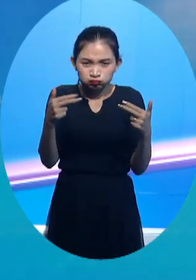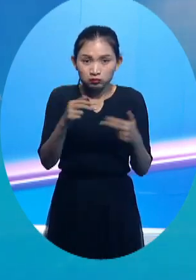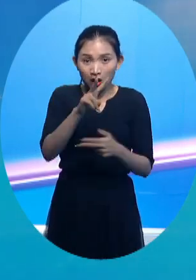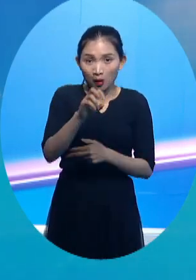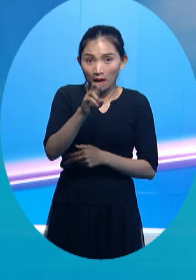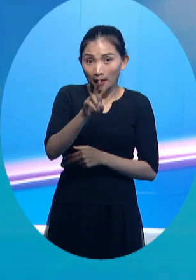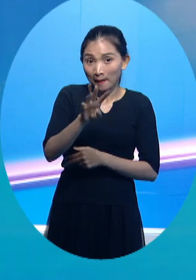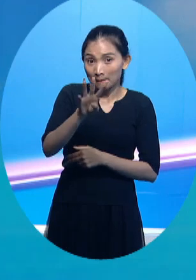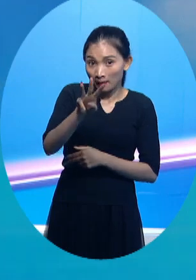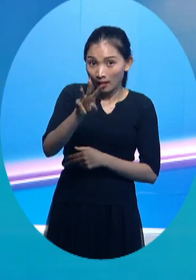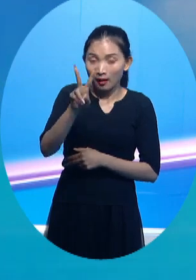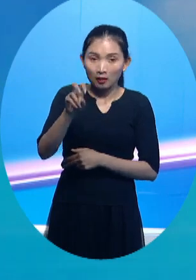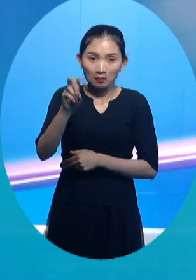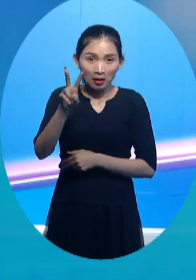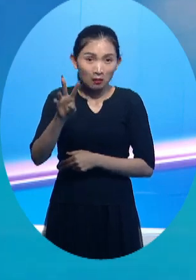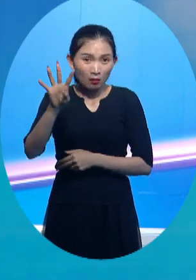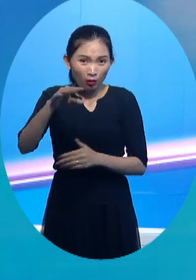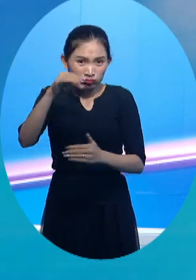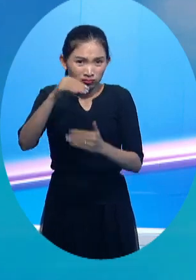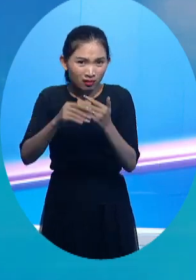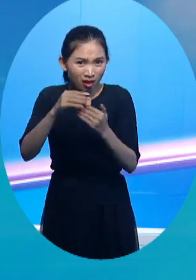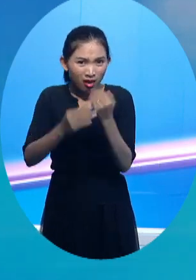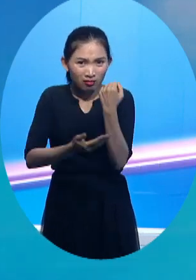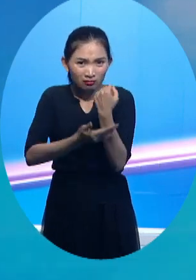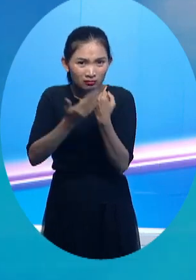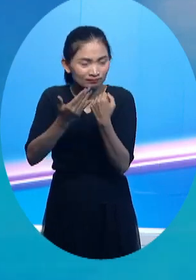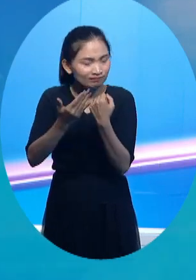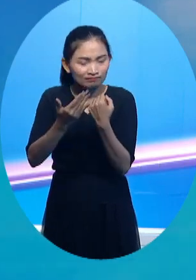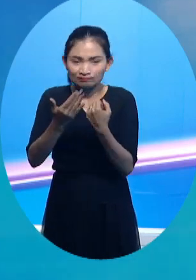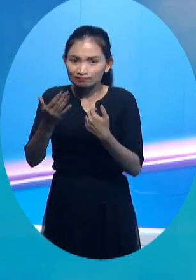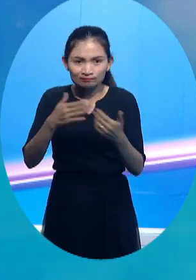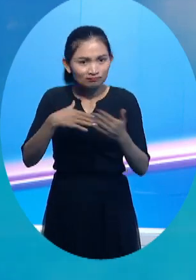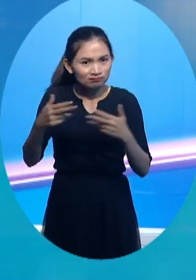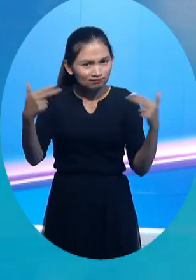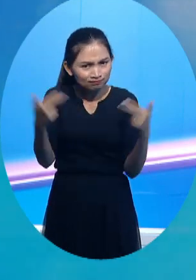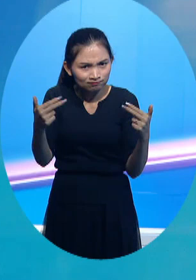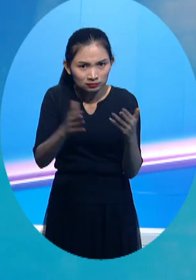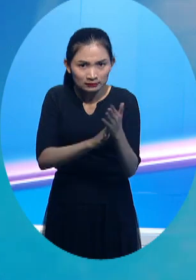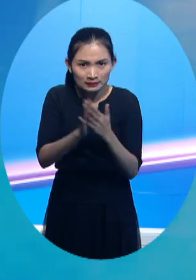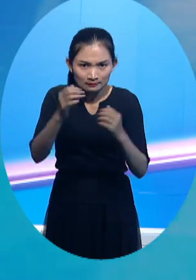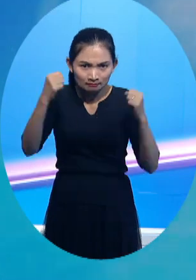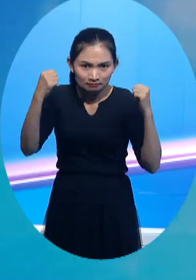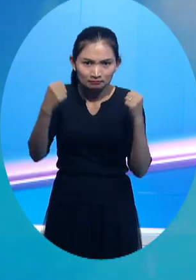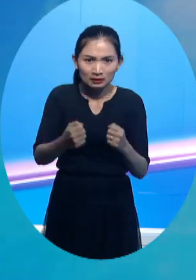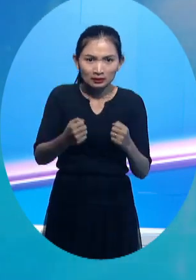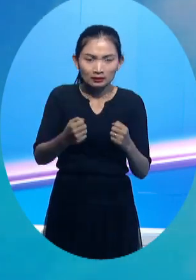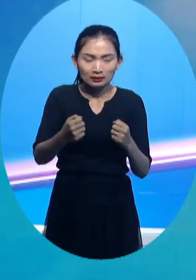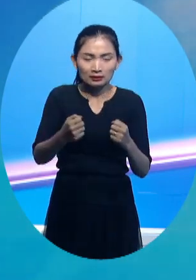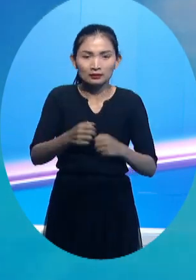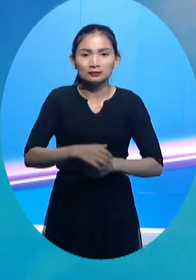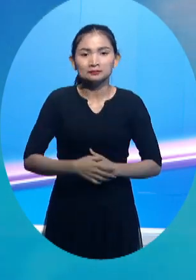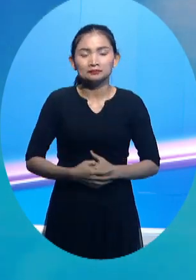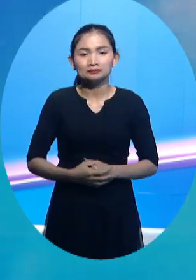2024 hai thành phố lớn nhất của Ukraina là k và khov đã hứng chịu các cuộc tấn công bằng tin lửa đạn đạo siêu thanh